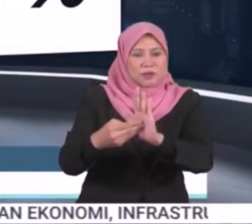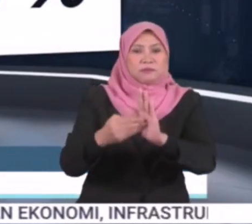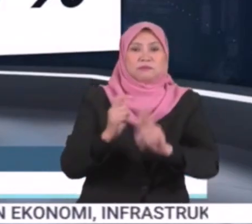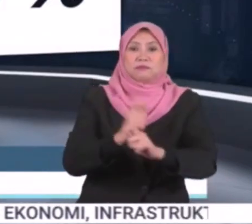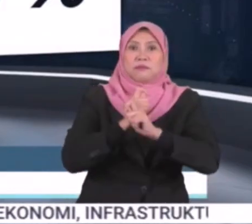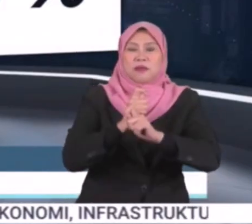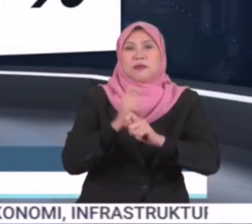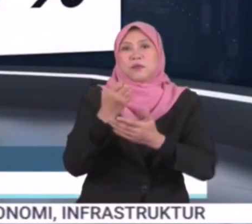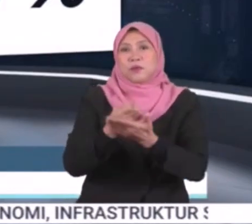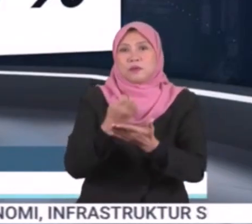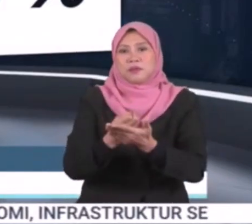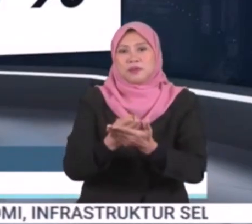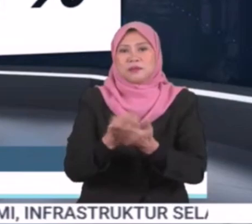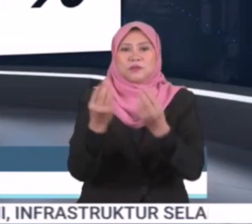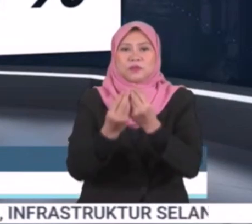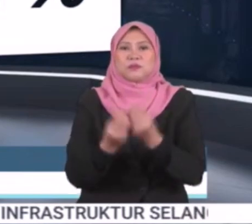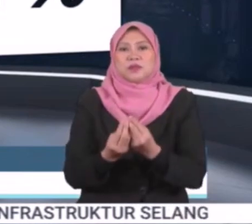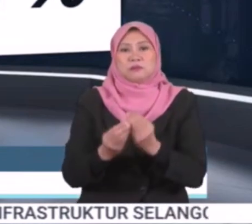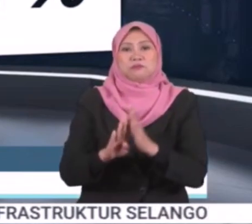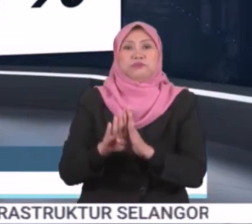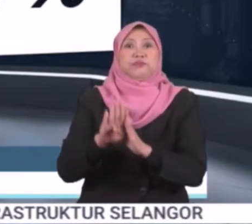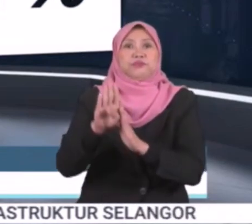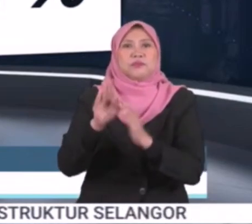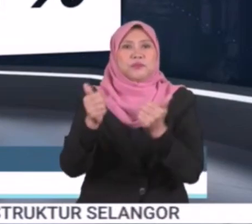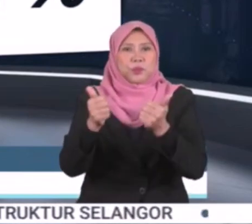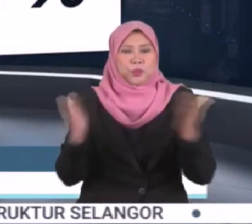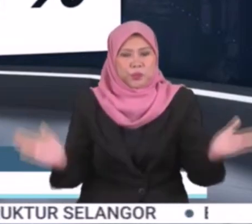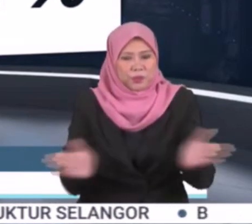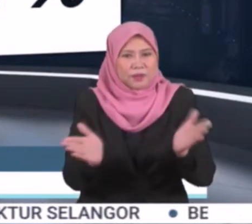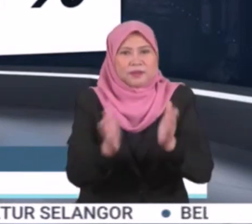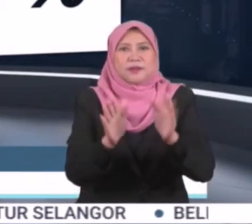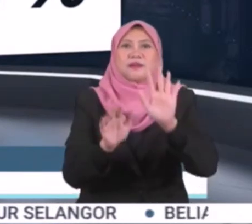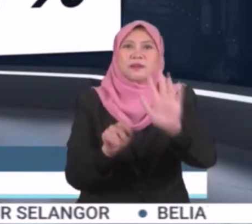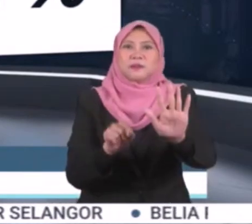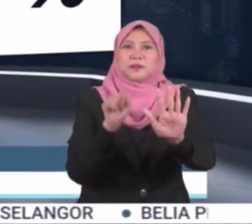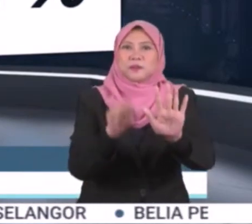tahan ekonomi melalui kadar pertumbuhan yang menggalakkan iaitu